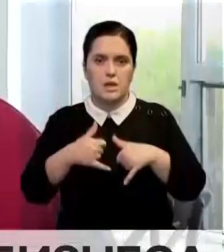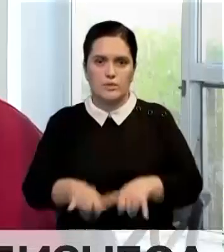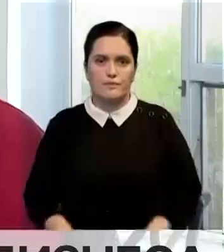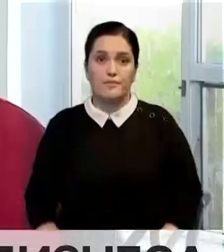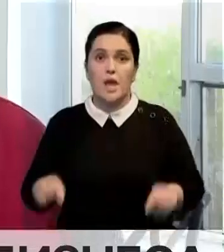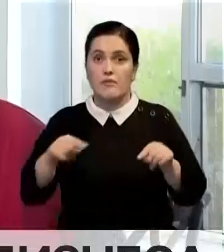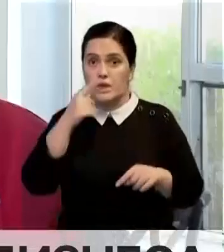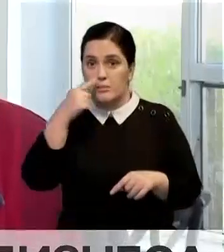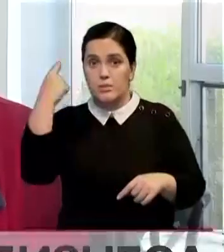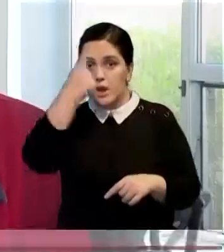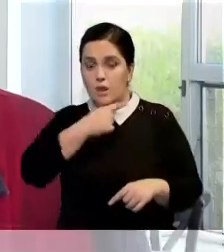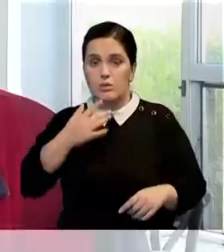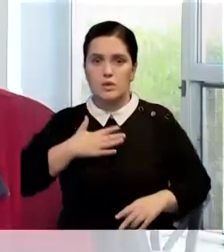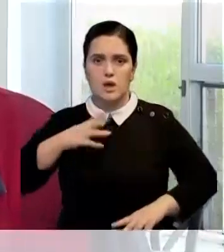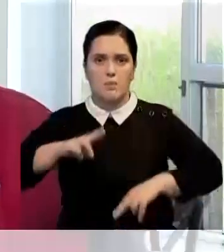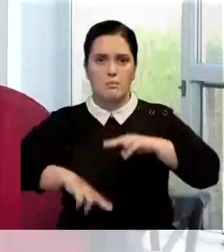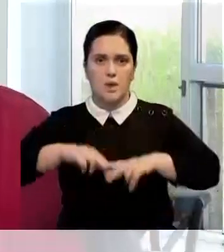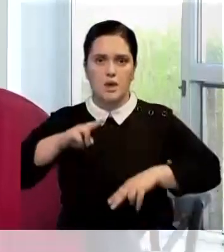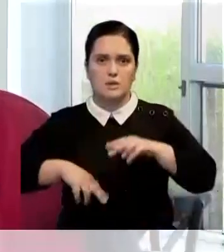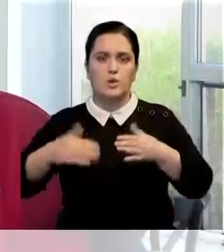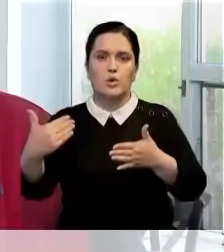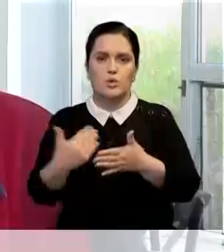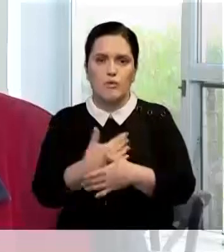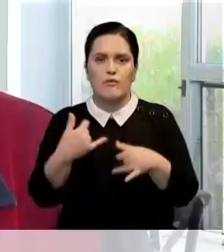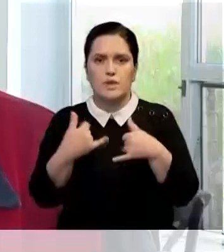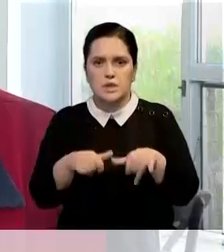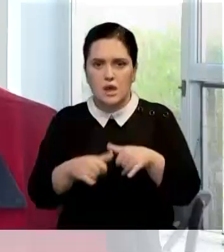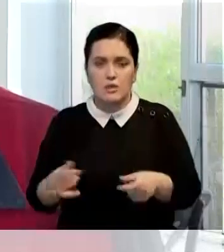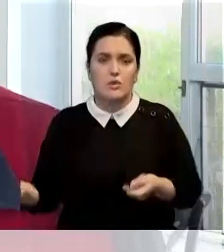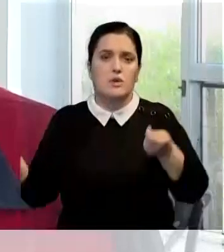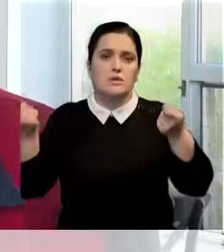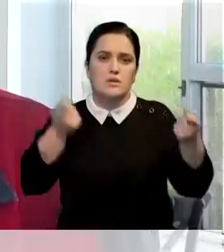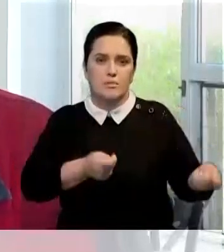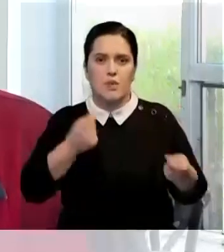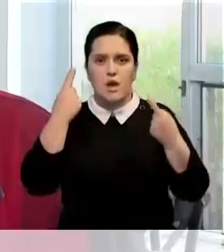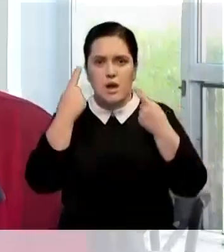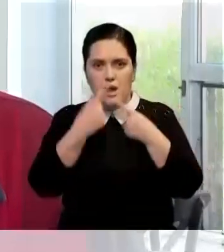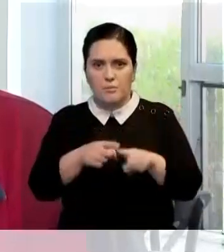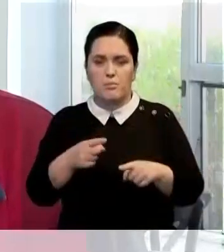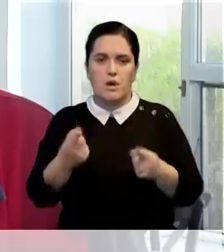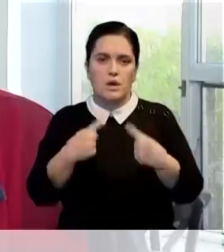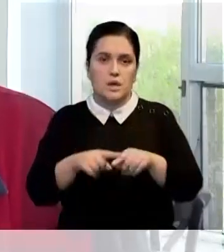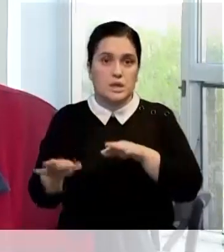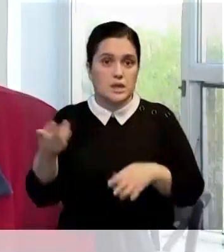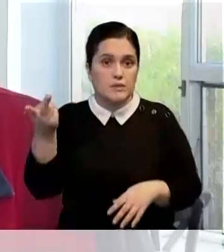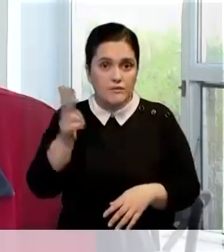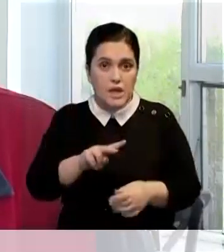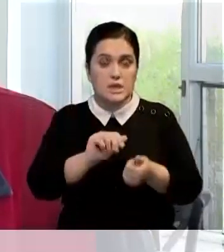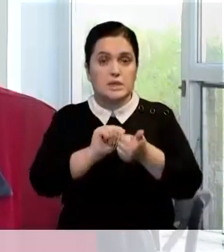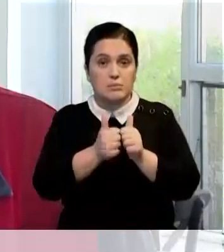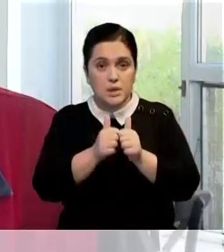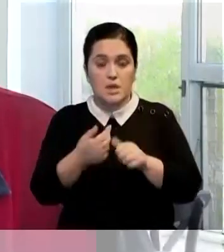году нам построили вот новую столовую, завезли полностью новое оборудование, организовали две смены,